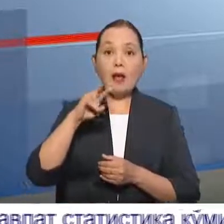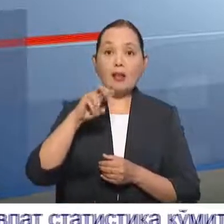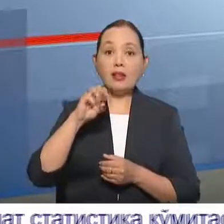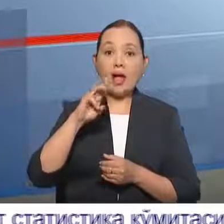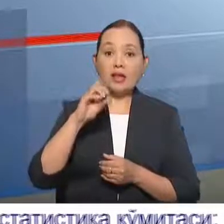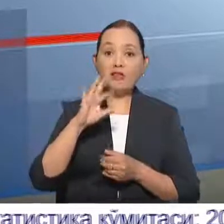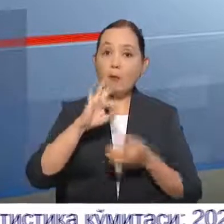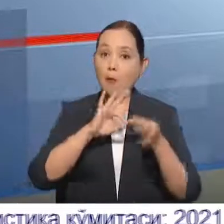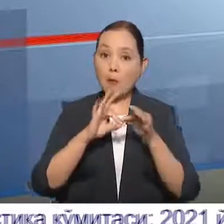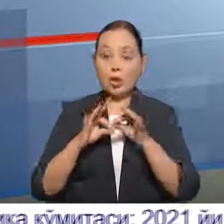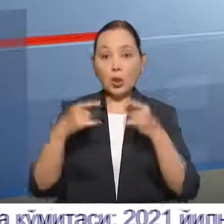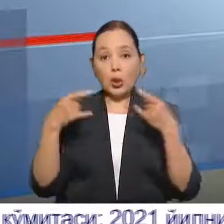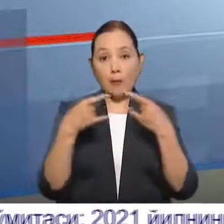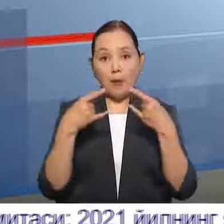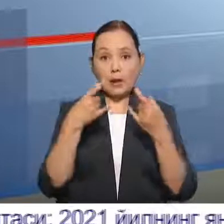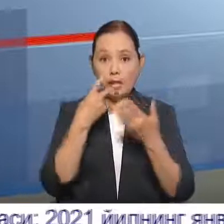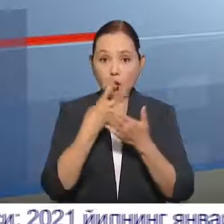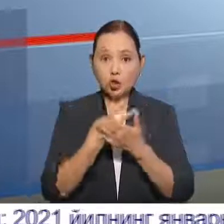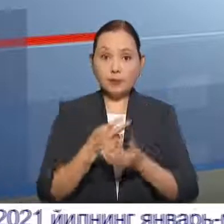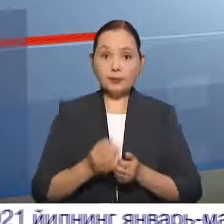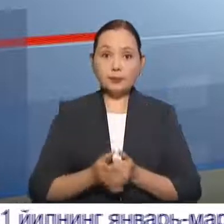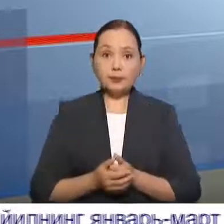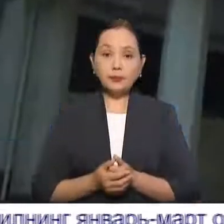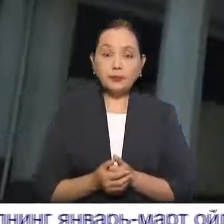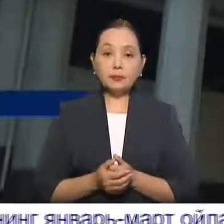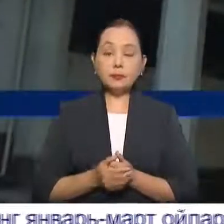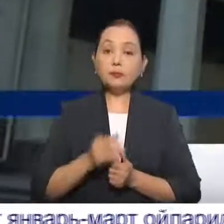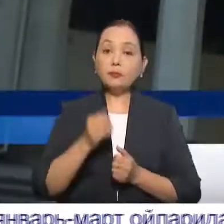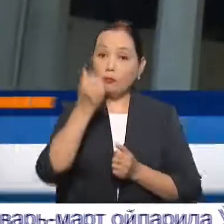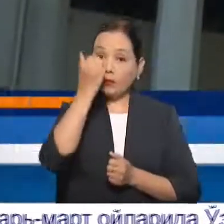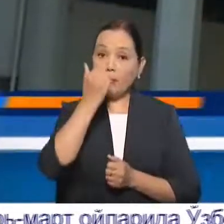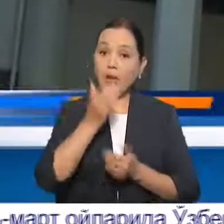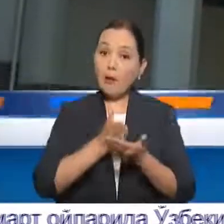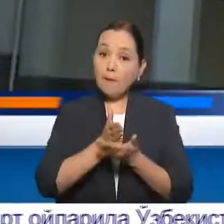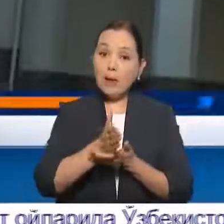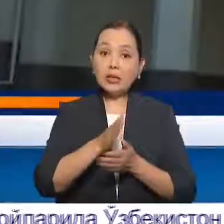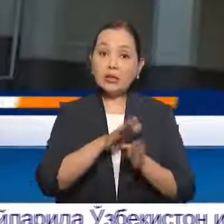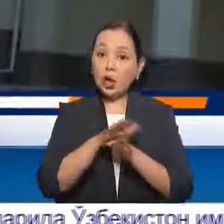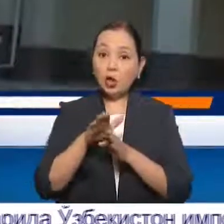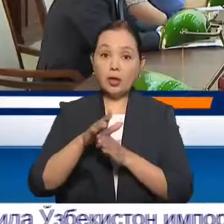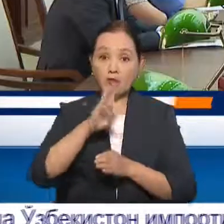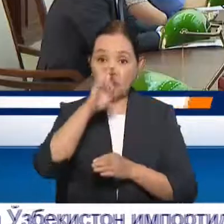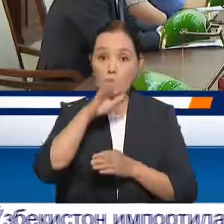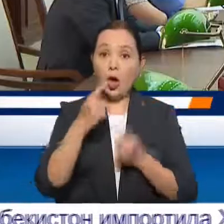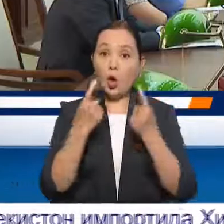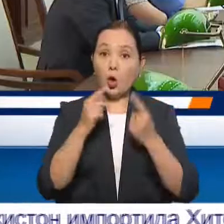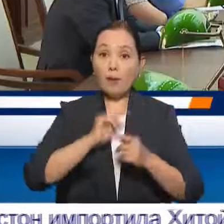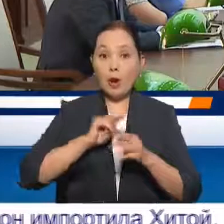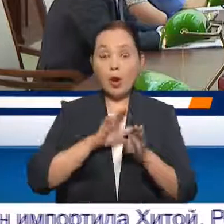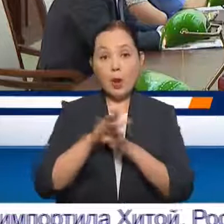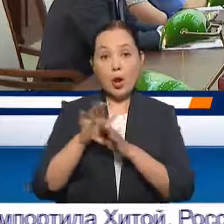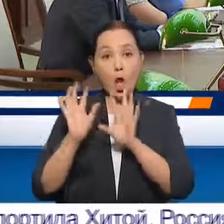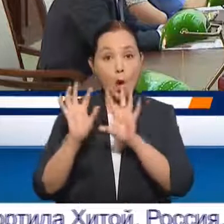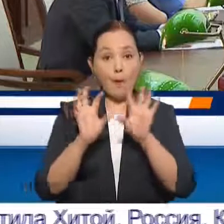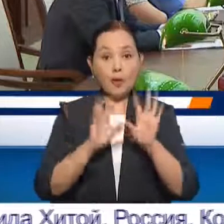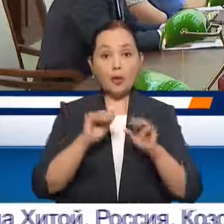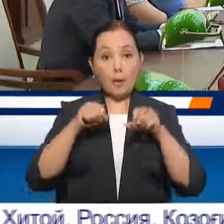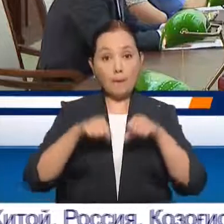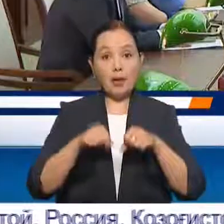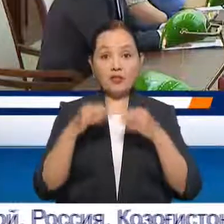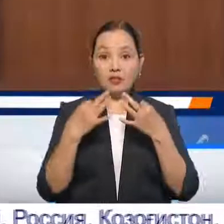подробности в репортаже далее туре политики реализуемые в стране огромная работа проделана и в сфере обеспечения прав и свобод